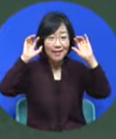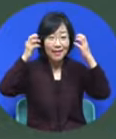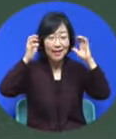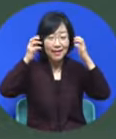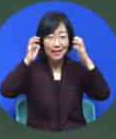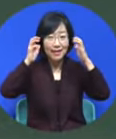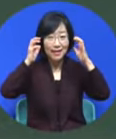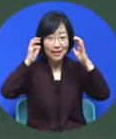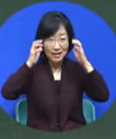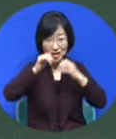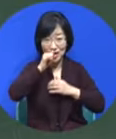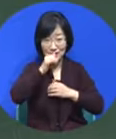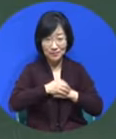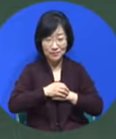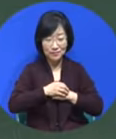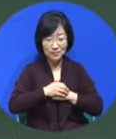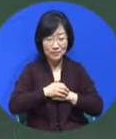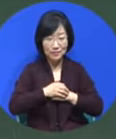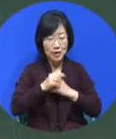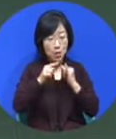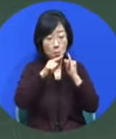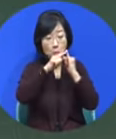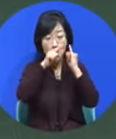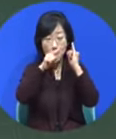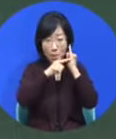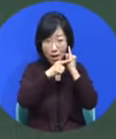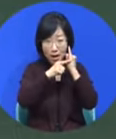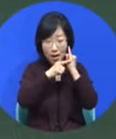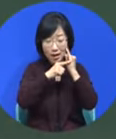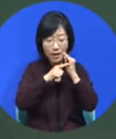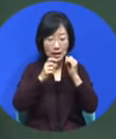태는 금속에 있나 금 태어났